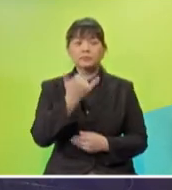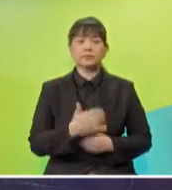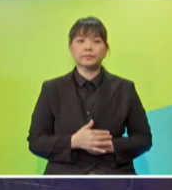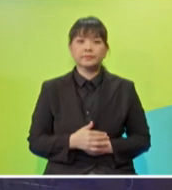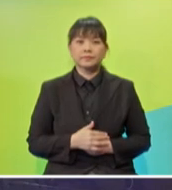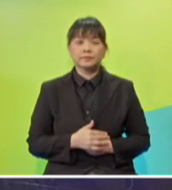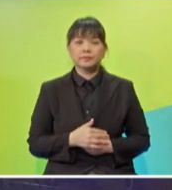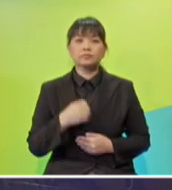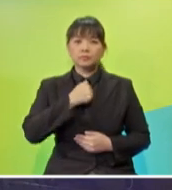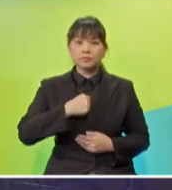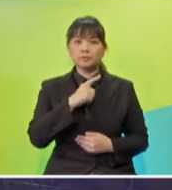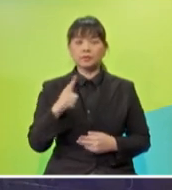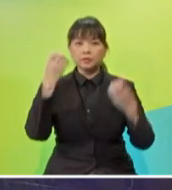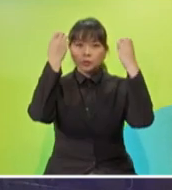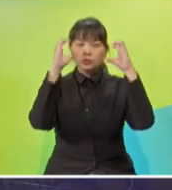minta maaf